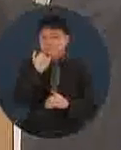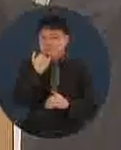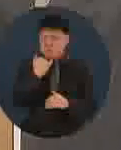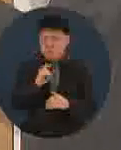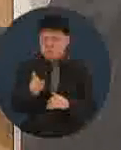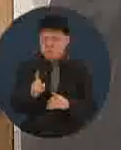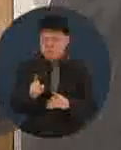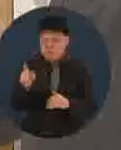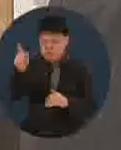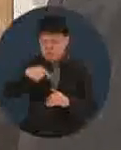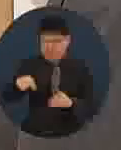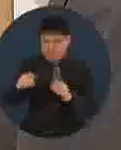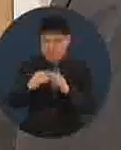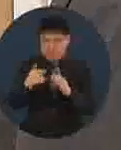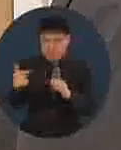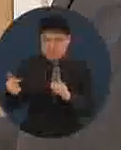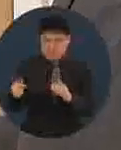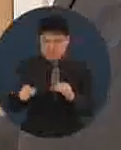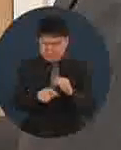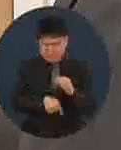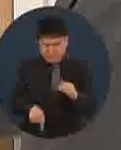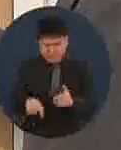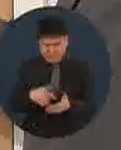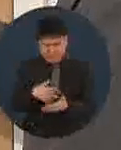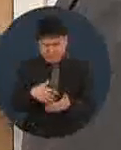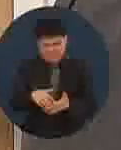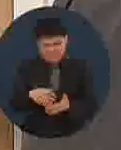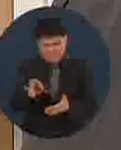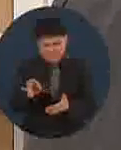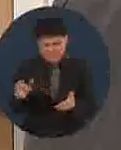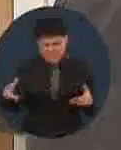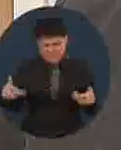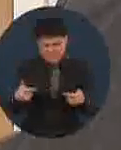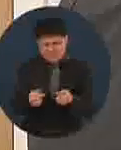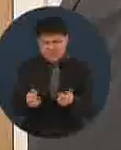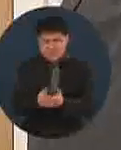두텁게 났고 이 모양은 만 10개 지웠기 때문에 또 이것까지 못 살아있죠. 그래서 바둑